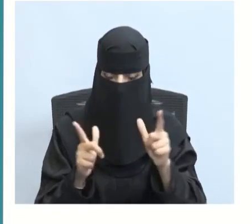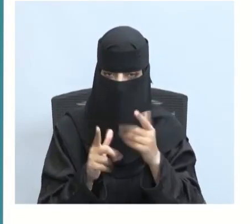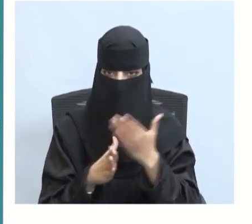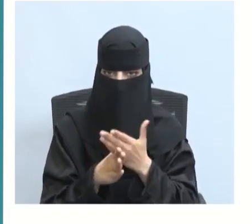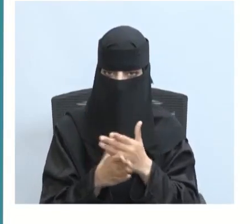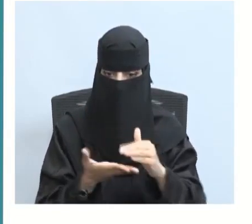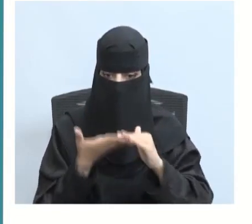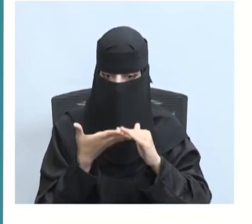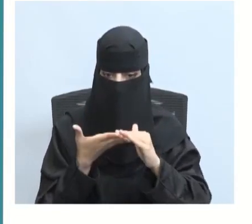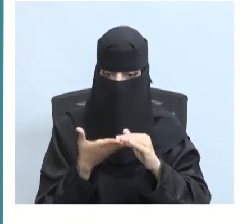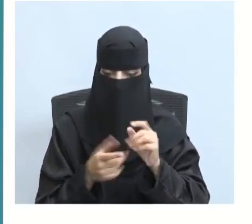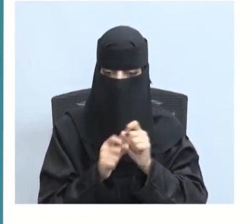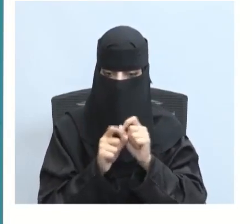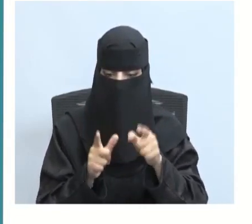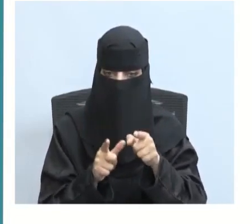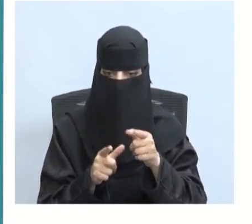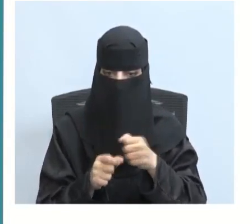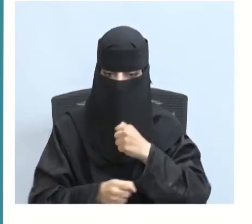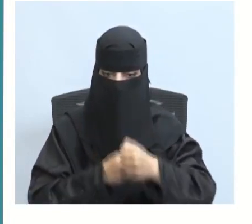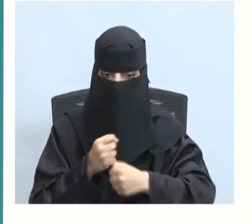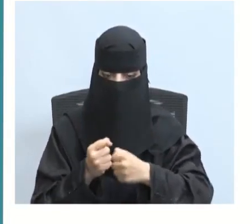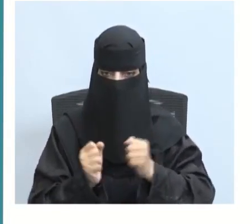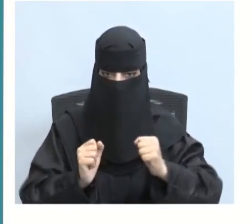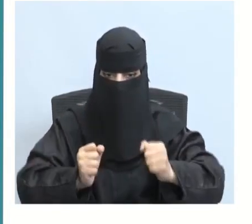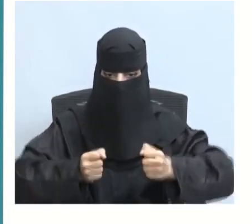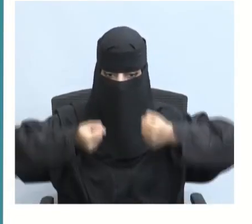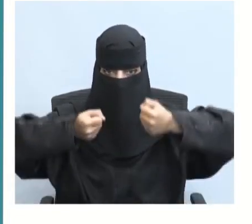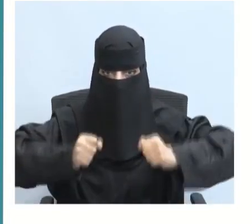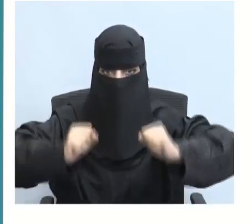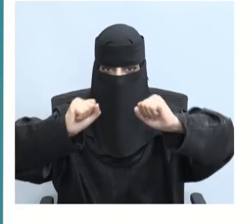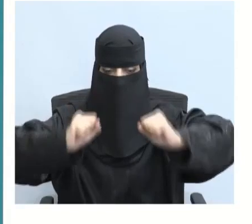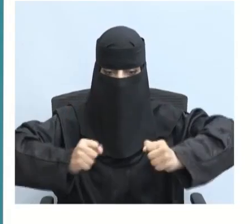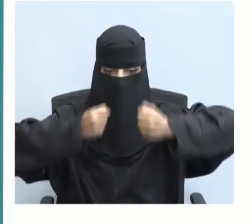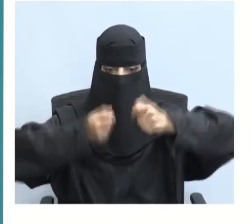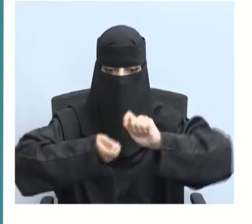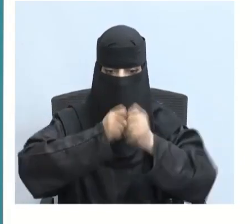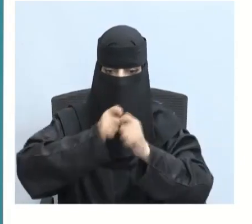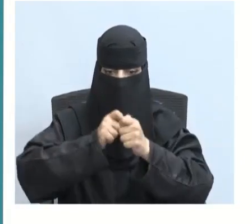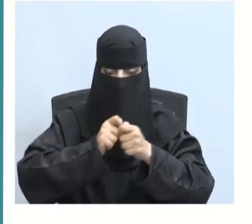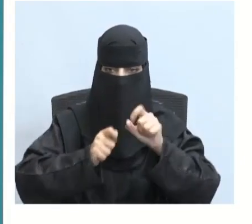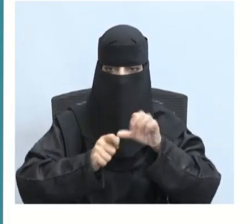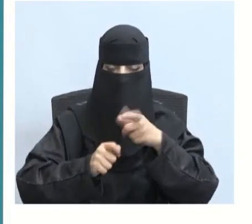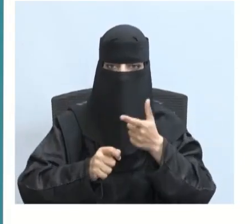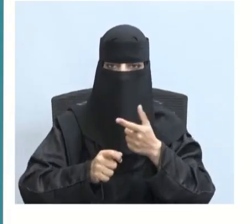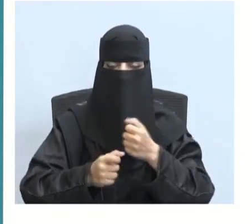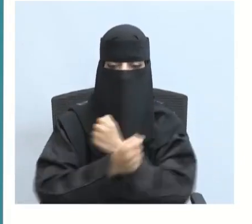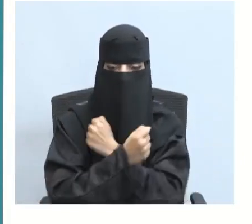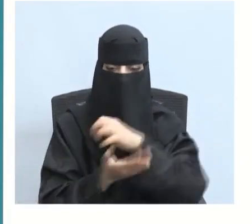وضحي كيف تبين حركه الارجوحه التحولات بين طاقه الوضع والطاقه